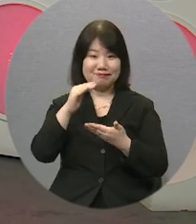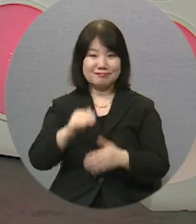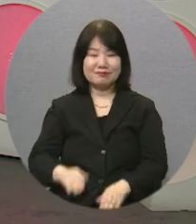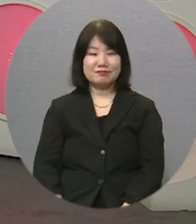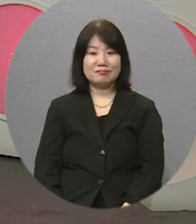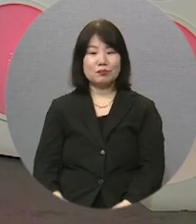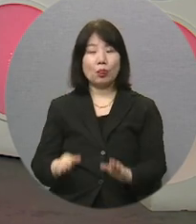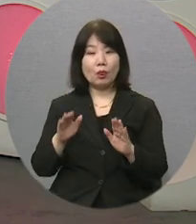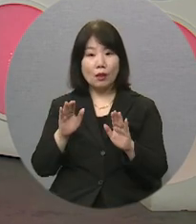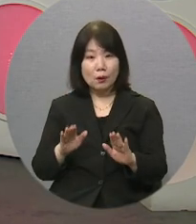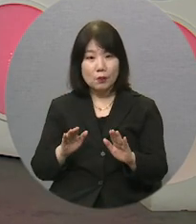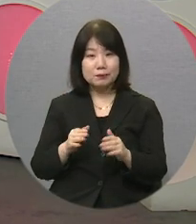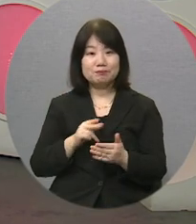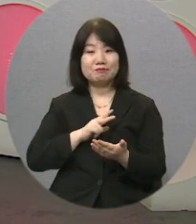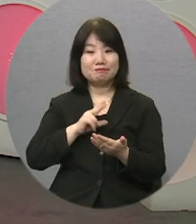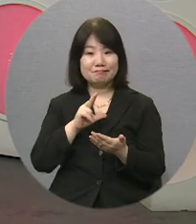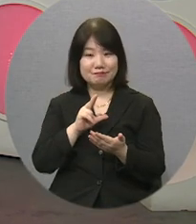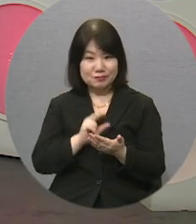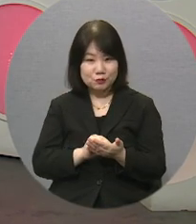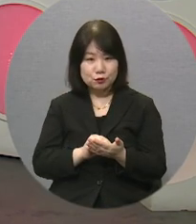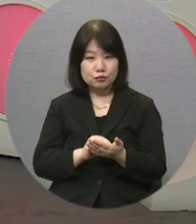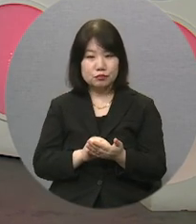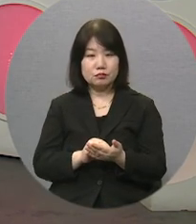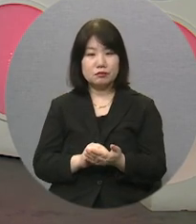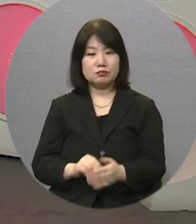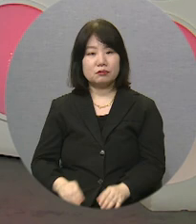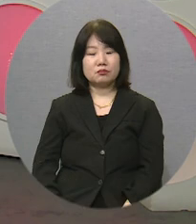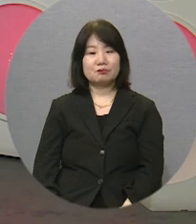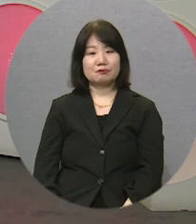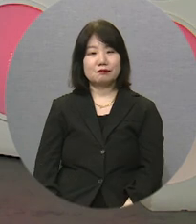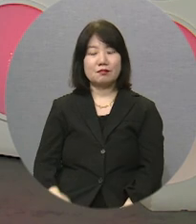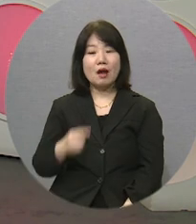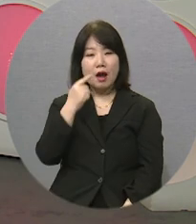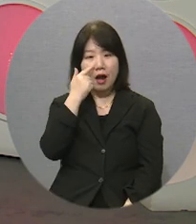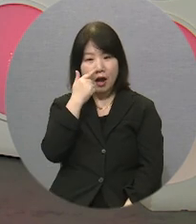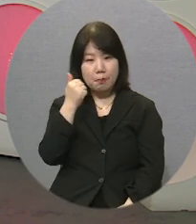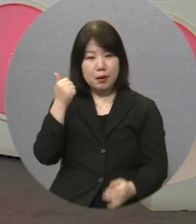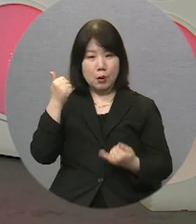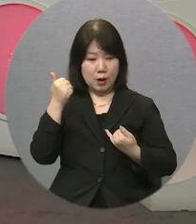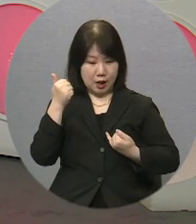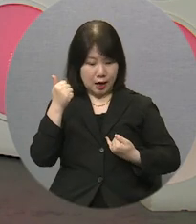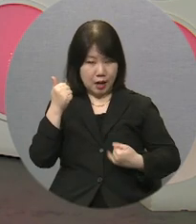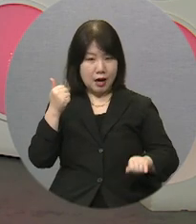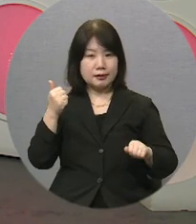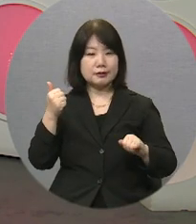자 오늘 감동 사연의 주제는요 부자의 연입니다.